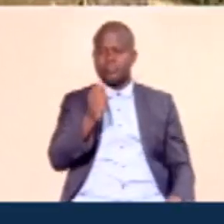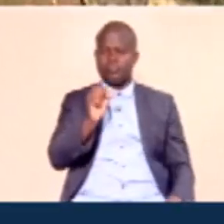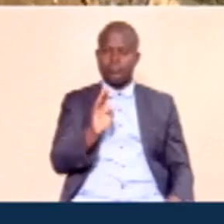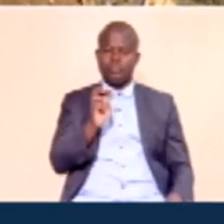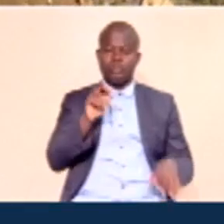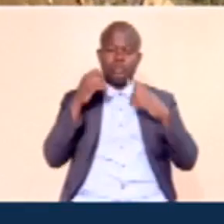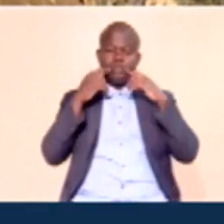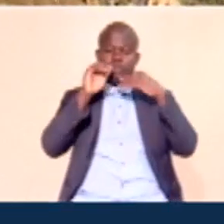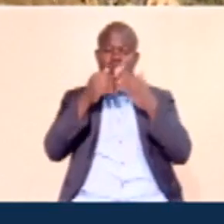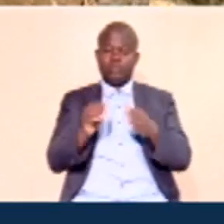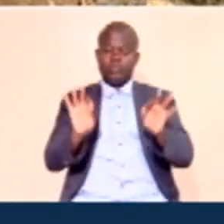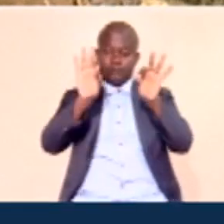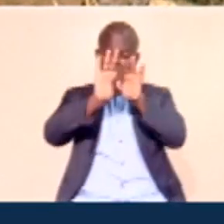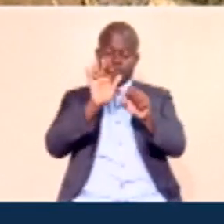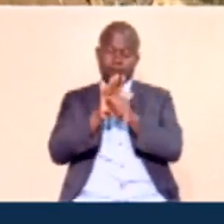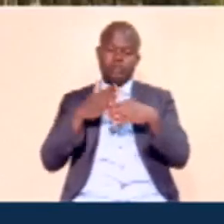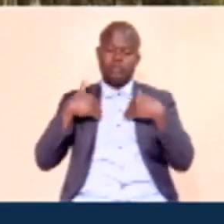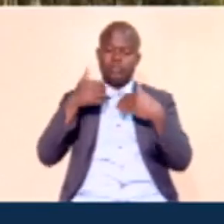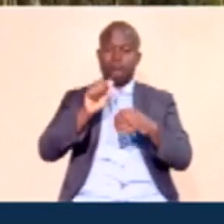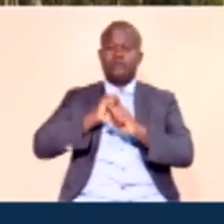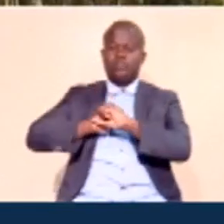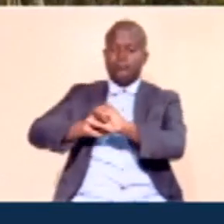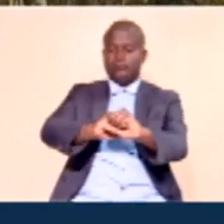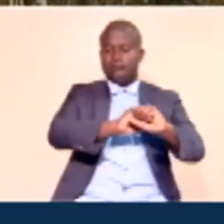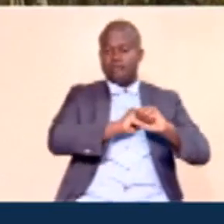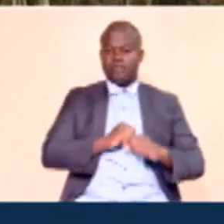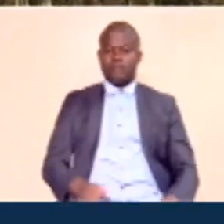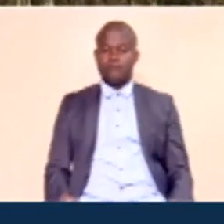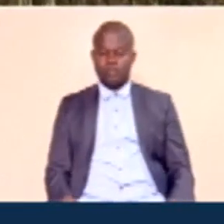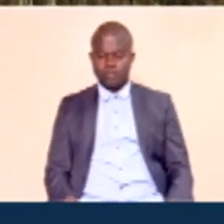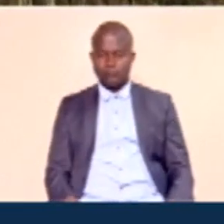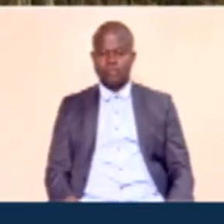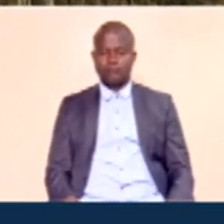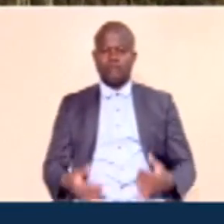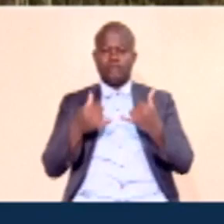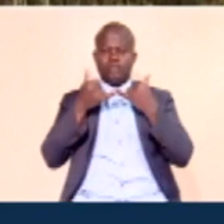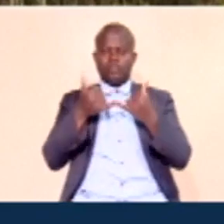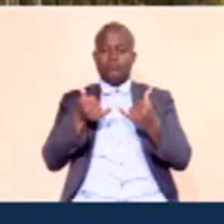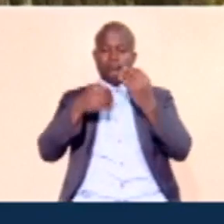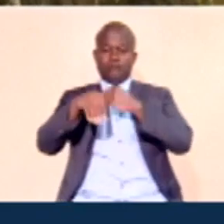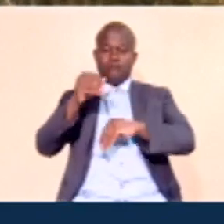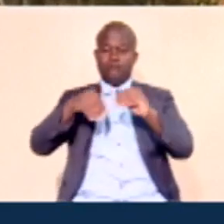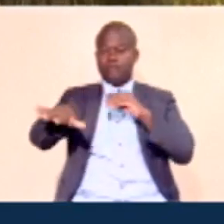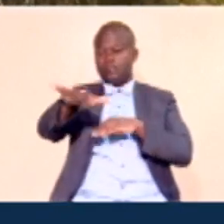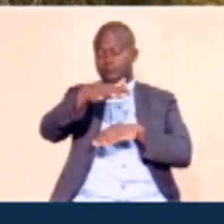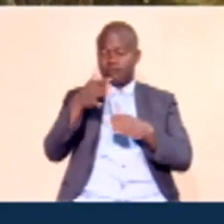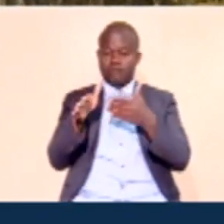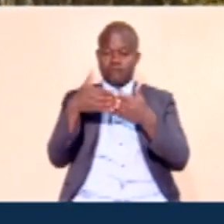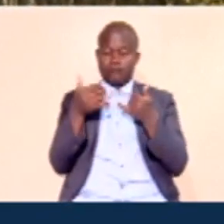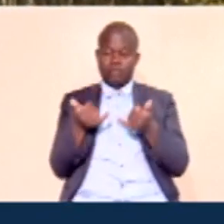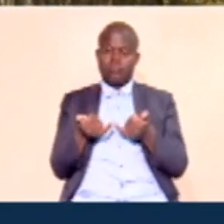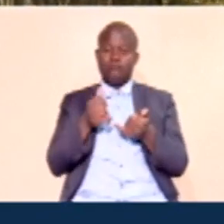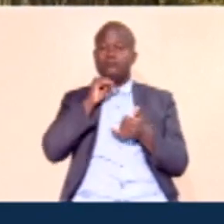ko ari ngombwa ko ubuzima bw'aya matungo bubungabungwa ubu nti amasako barayafunze naho ngaho